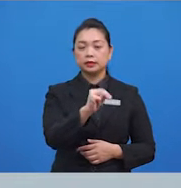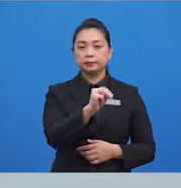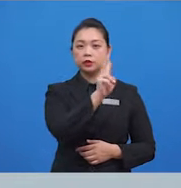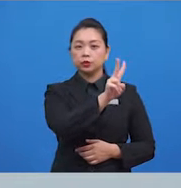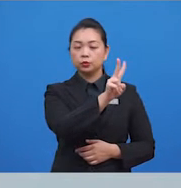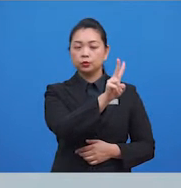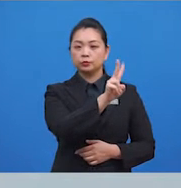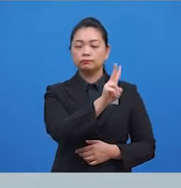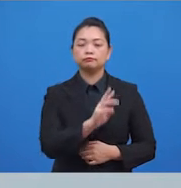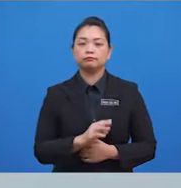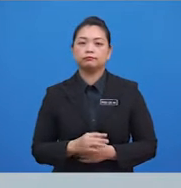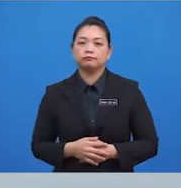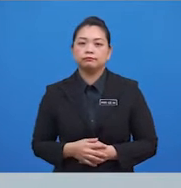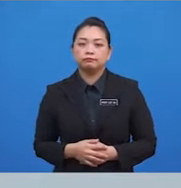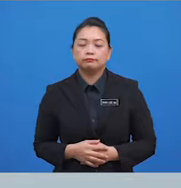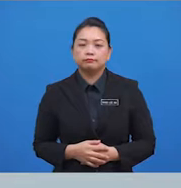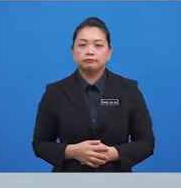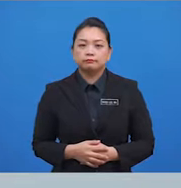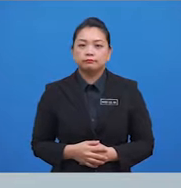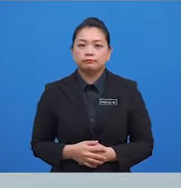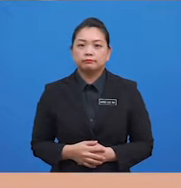402.29 sentimeter persegi.